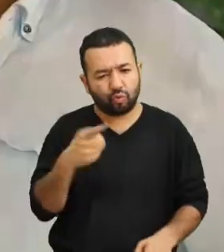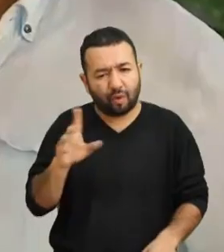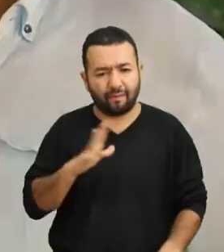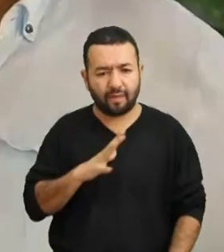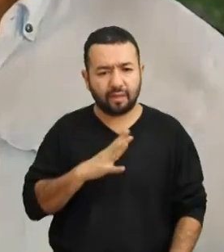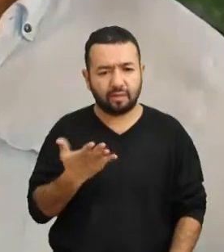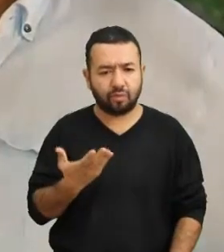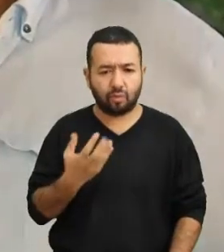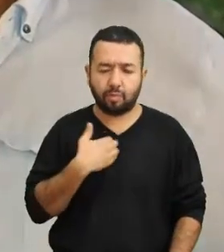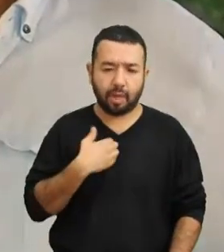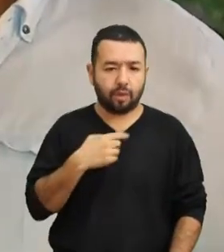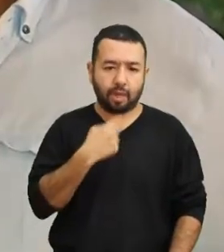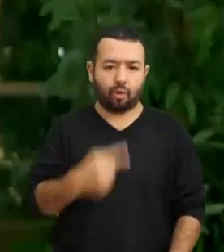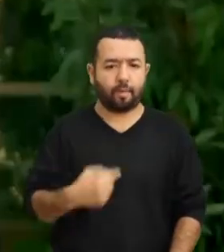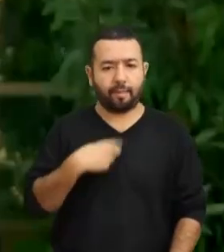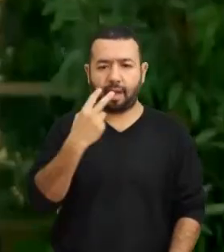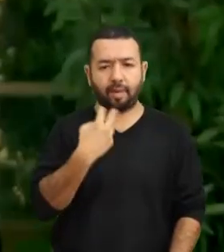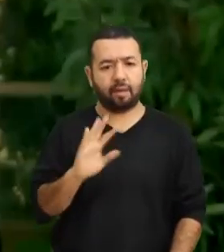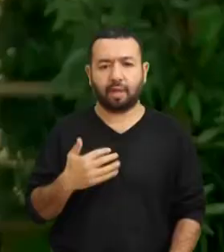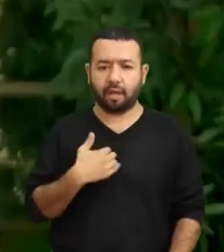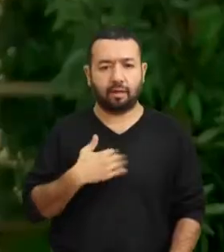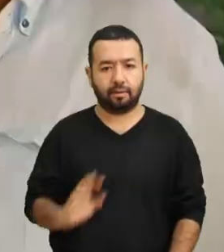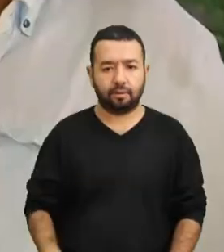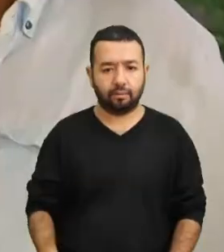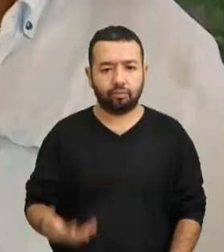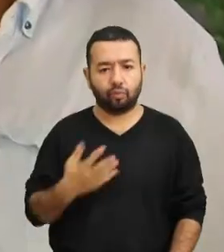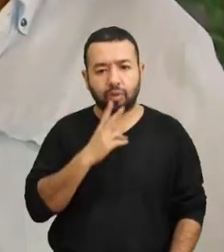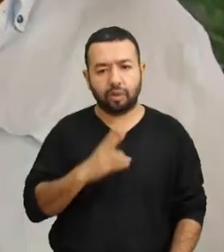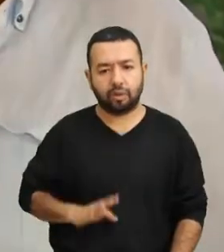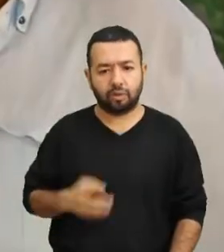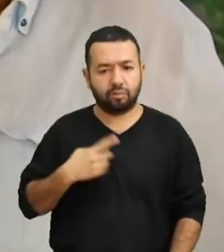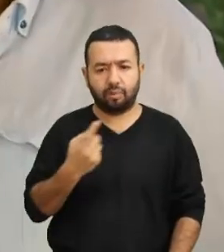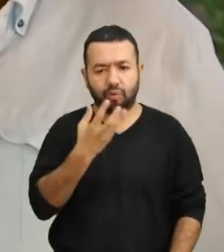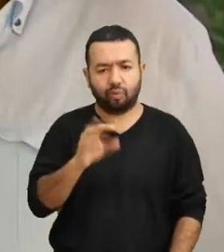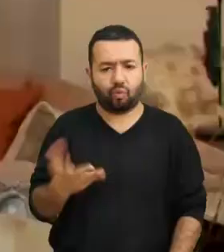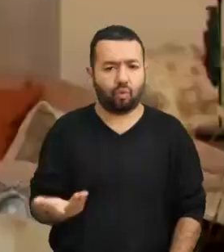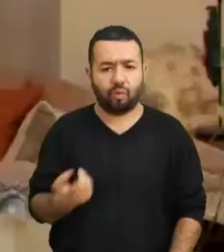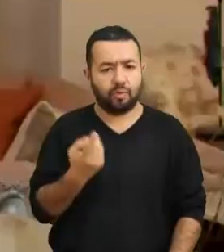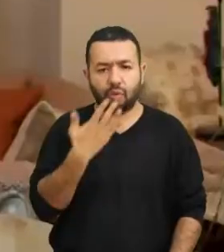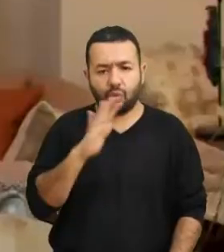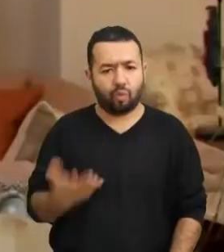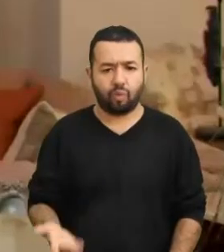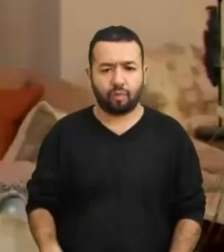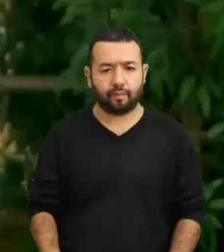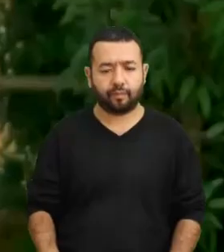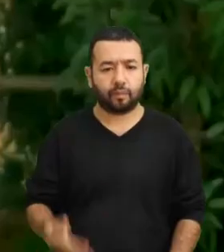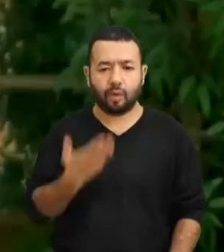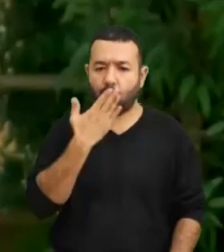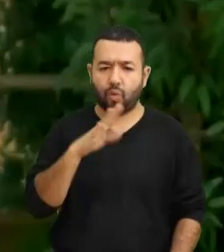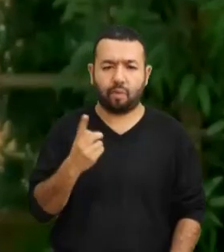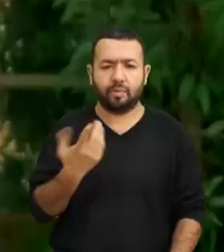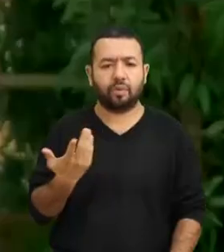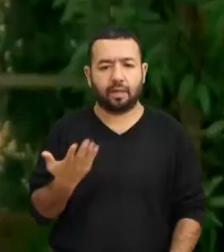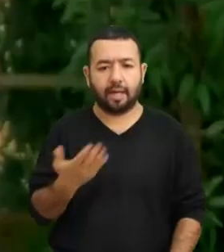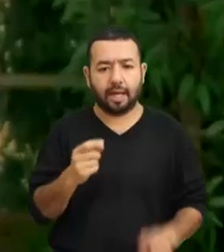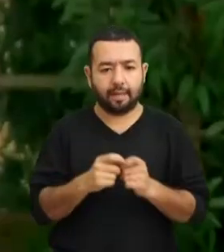oldu? Ben normalim. Bana bakma. Yok kızım. Bir şey yok ki ya. Yok. Yani yok tabii ki bir şey. Hadi